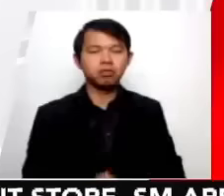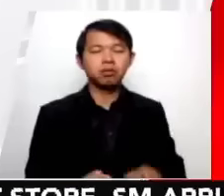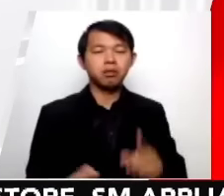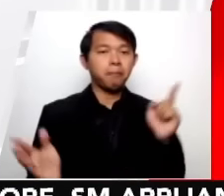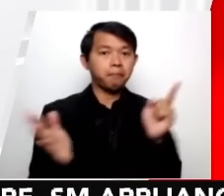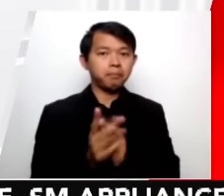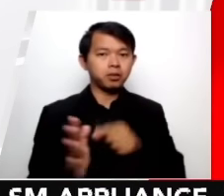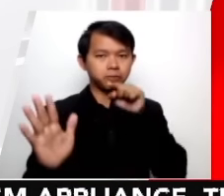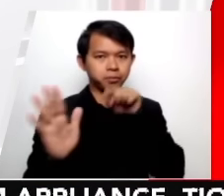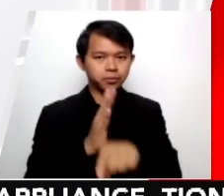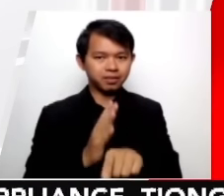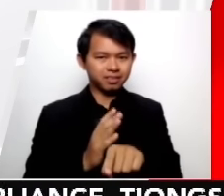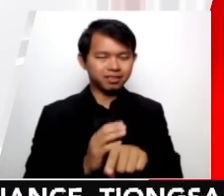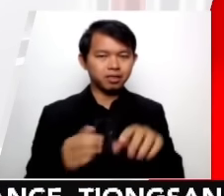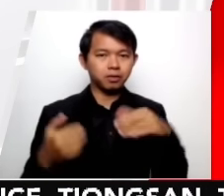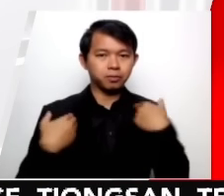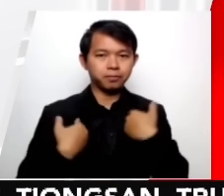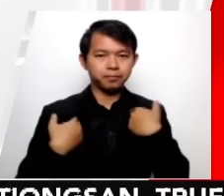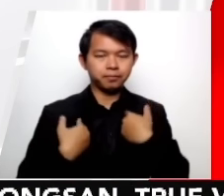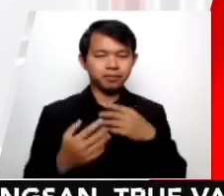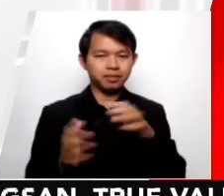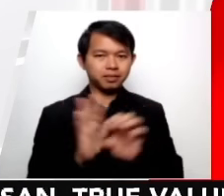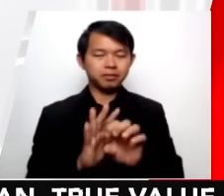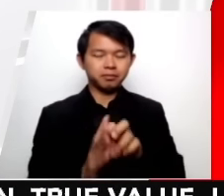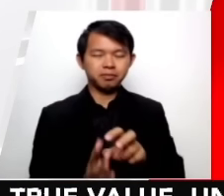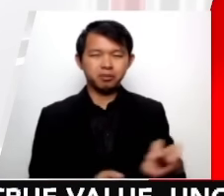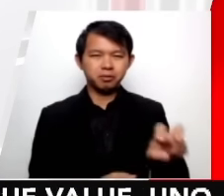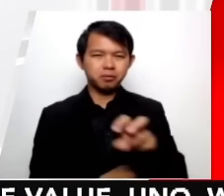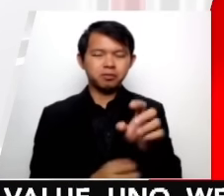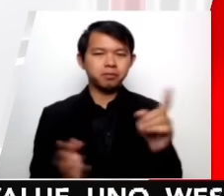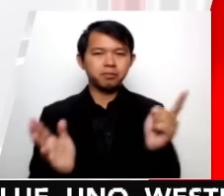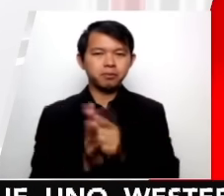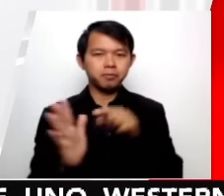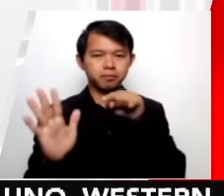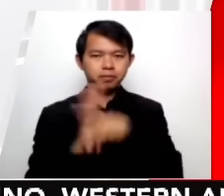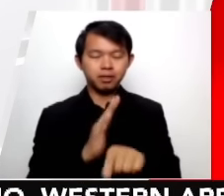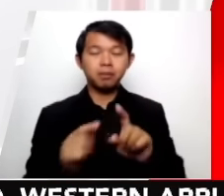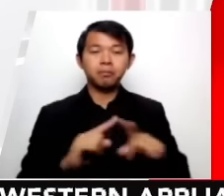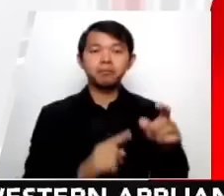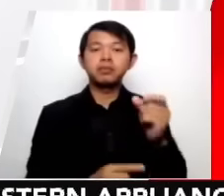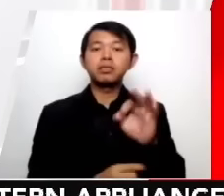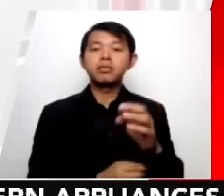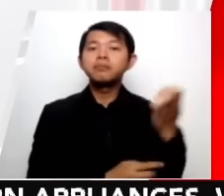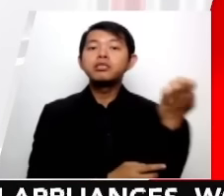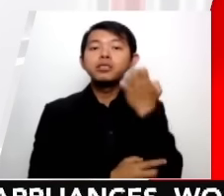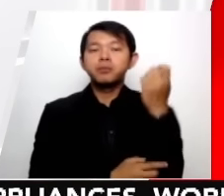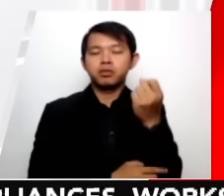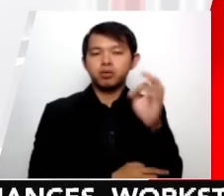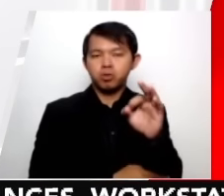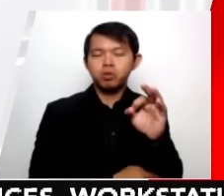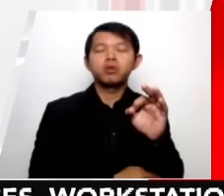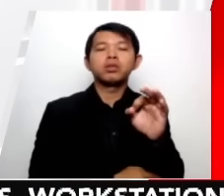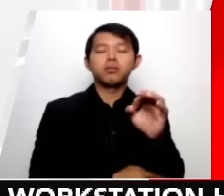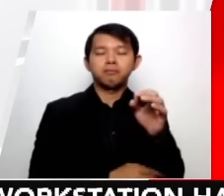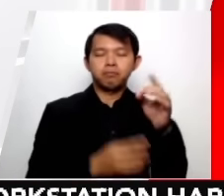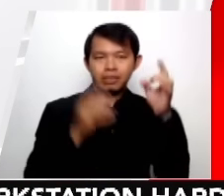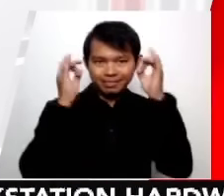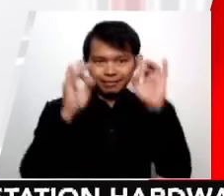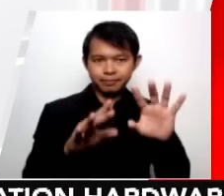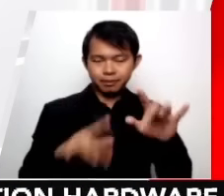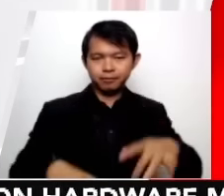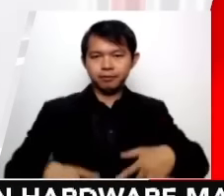wildlife animals gaya ng ahas, maliban kung ito ay emergency o nalalagay sa panganib ang iyong buhay. Tumawag